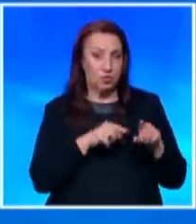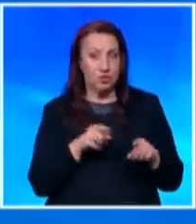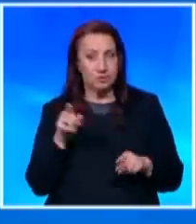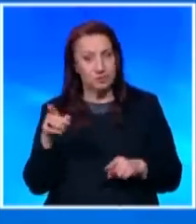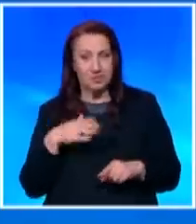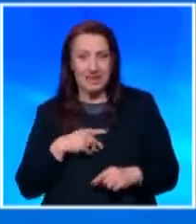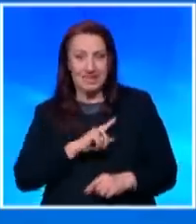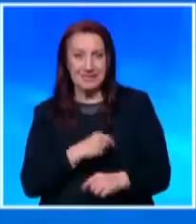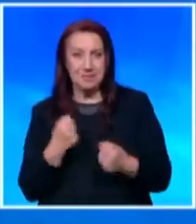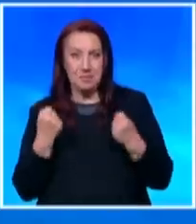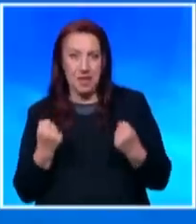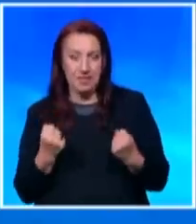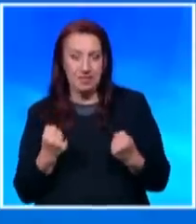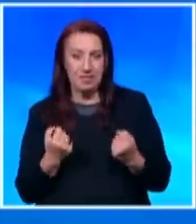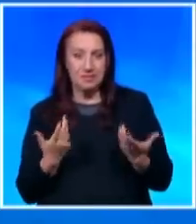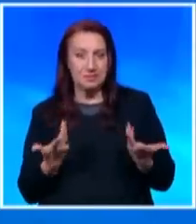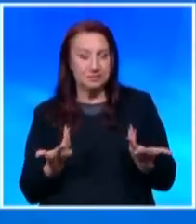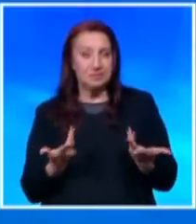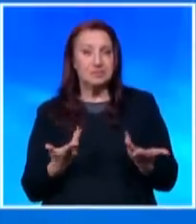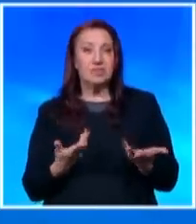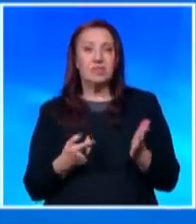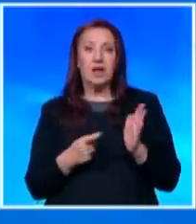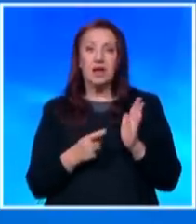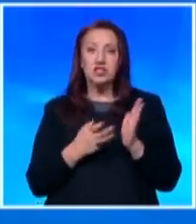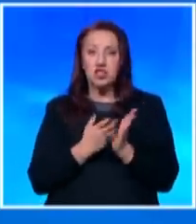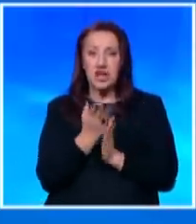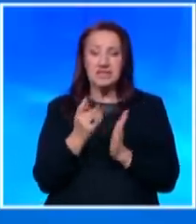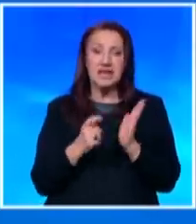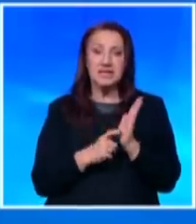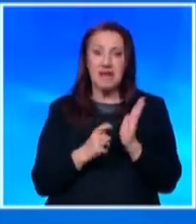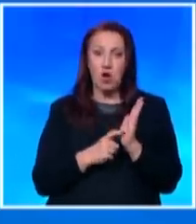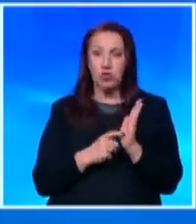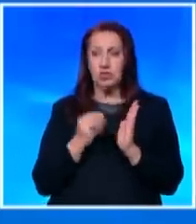смелост и законодателно това нещо ще му бъде гарантирано, за да изпълни